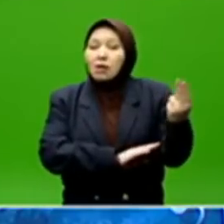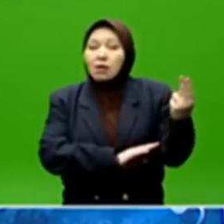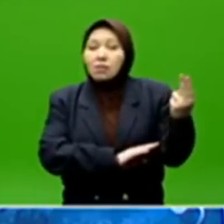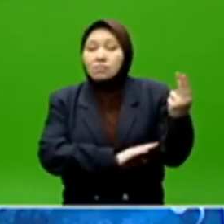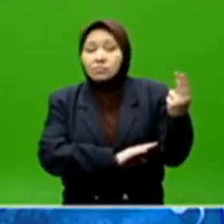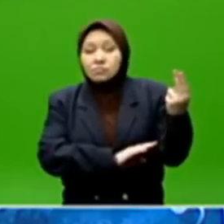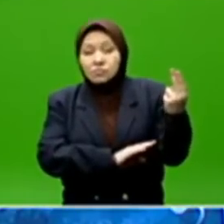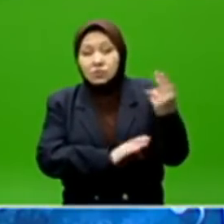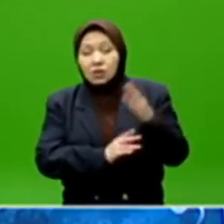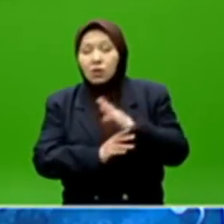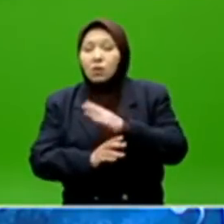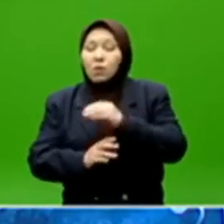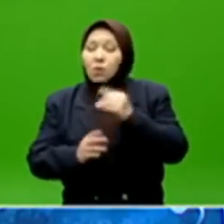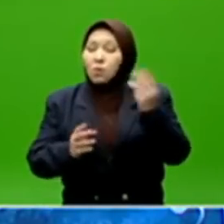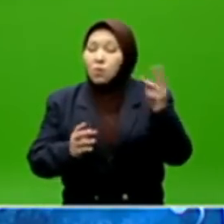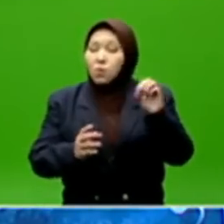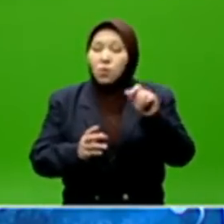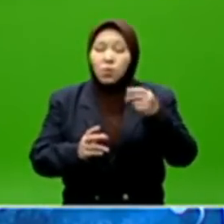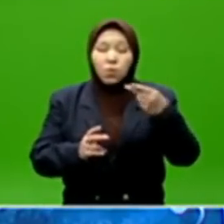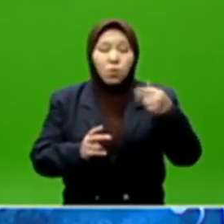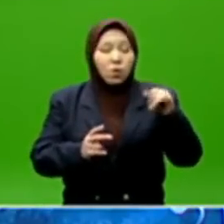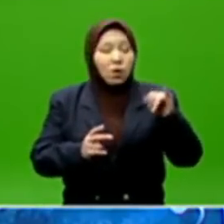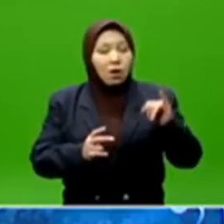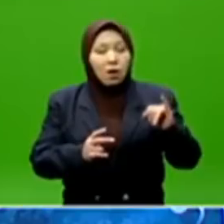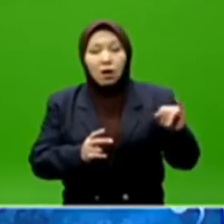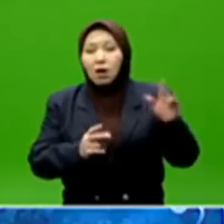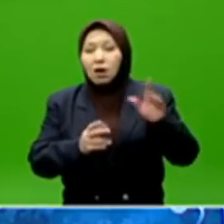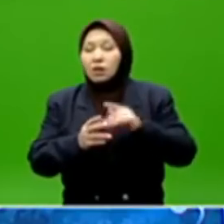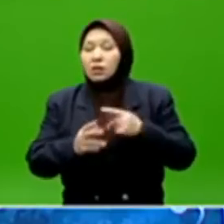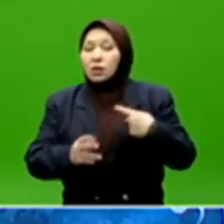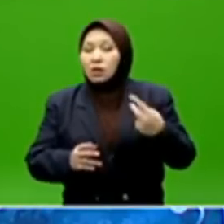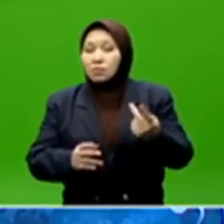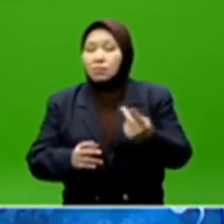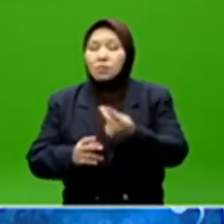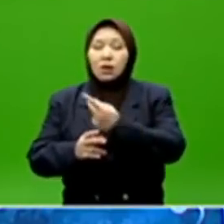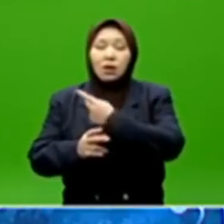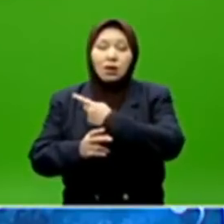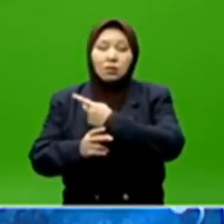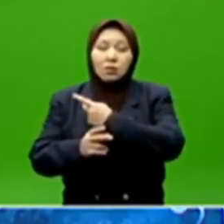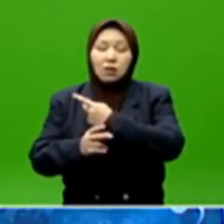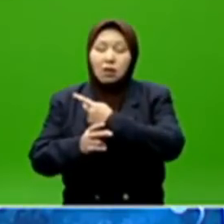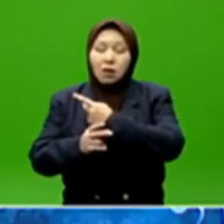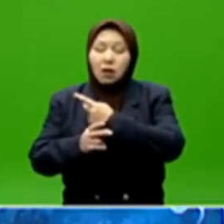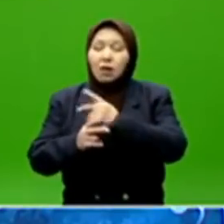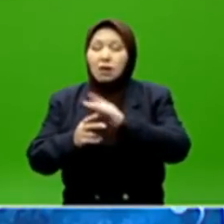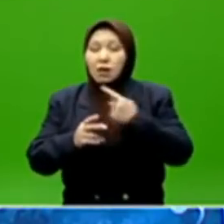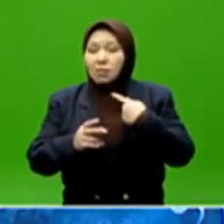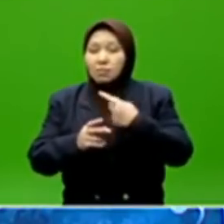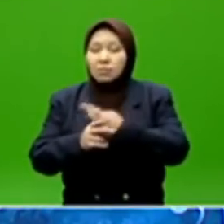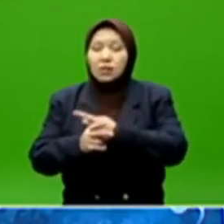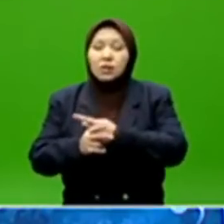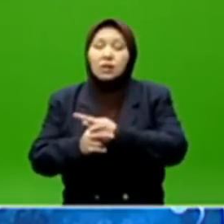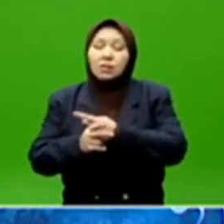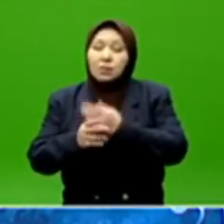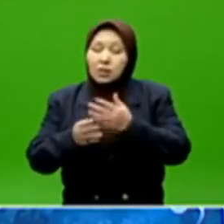Hai ibu bapa, kami permata anda,